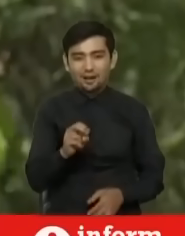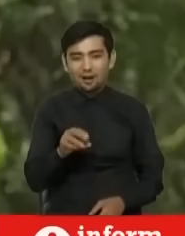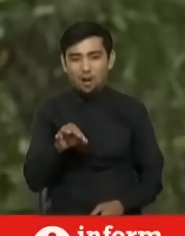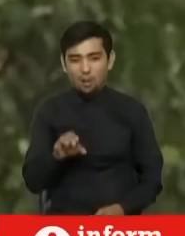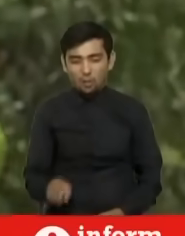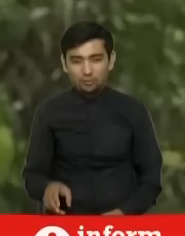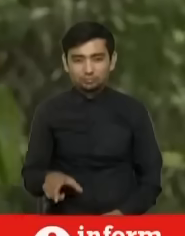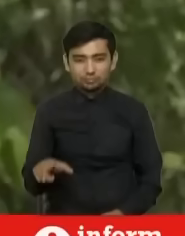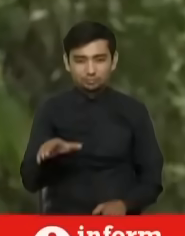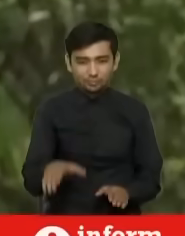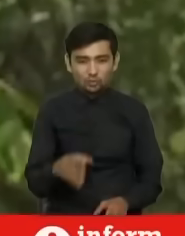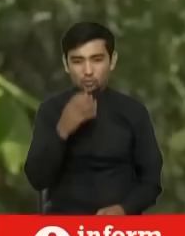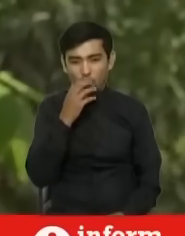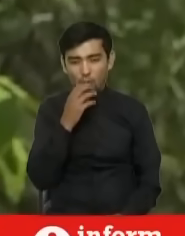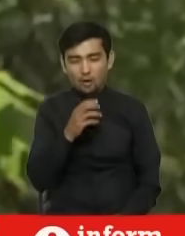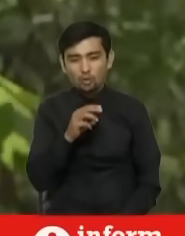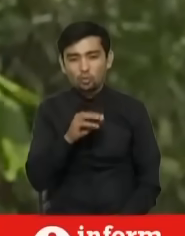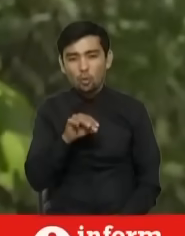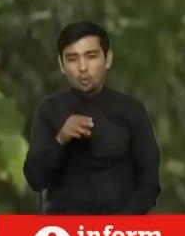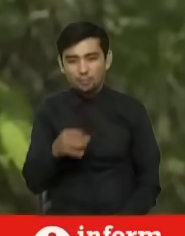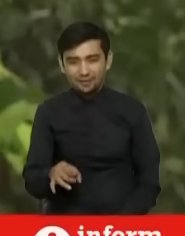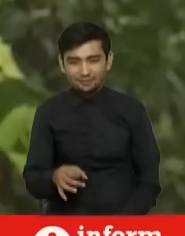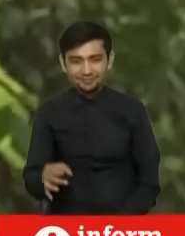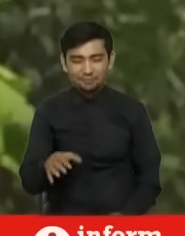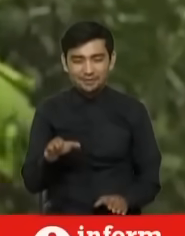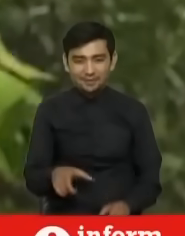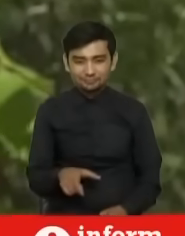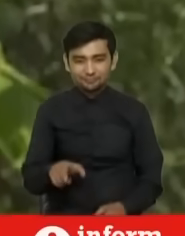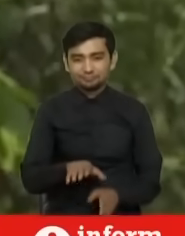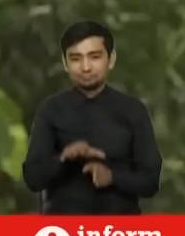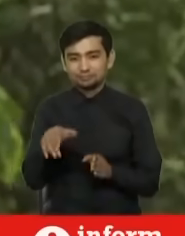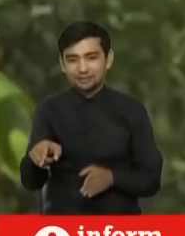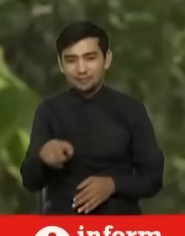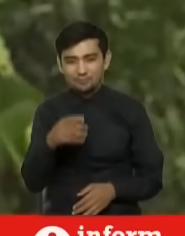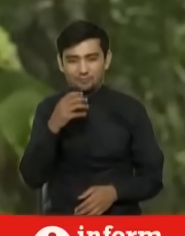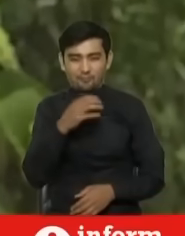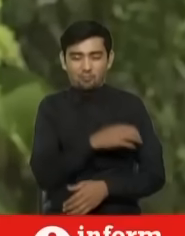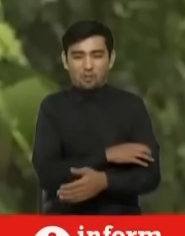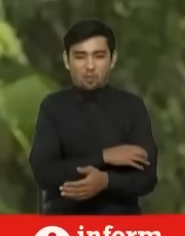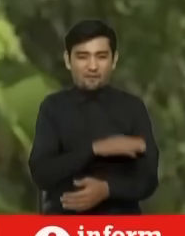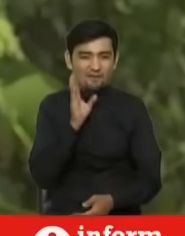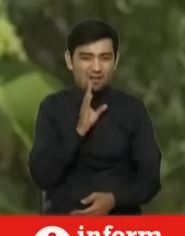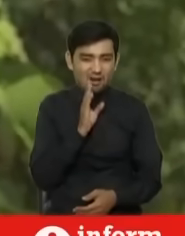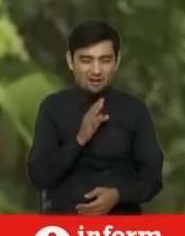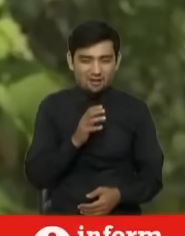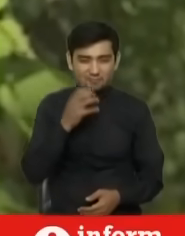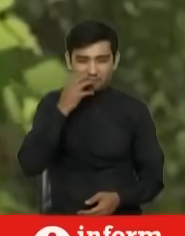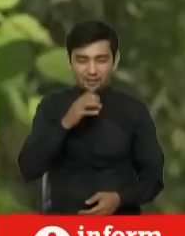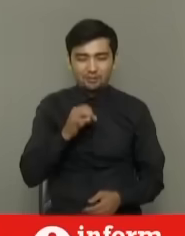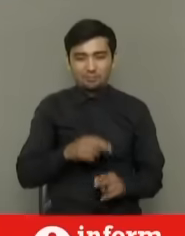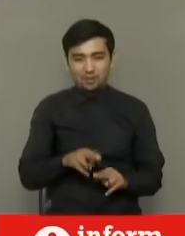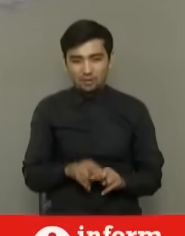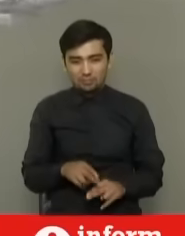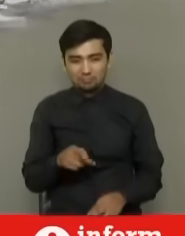балықтар төгіліп, теплый арнасына түскен. Балықтардың өлімінің болжам себебі теплый арнасында су температурасының жоғарылауының суда оттегінің